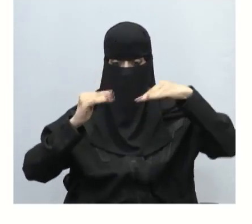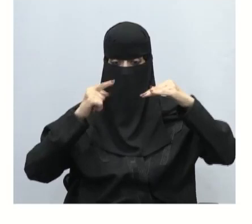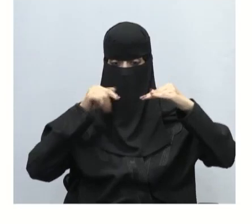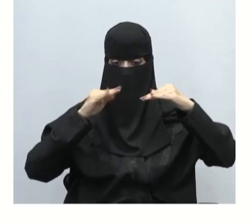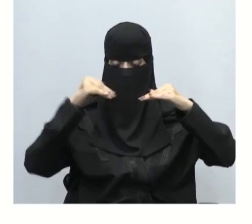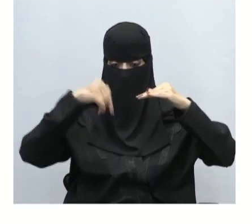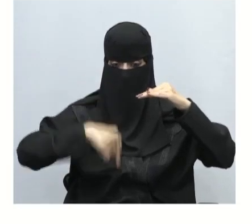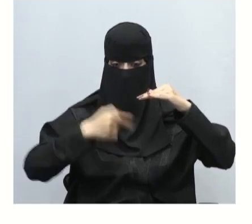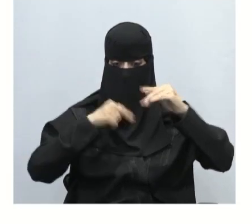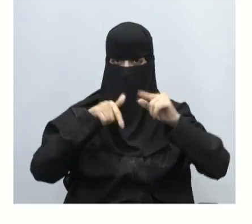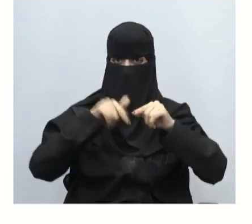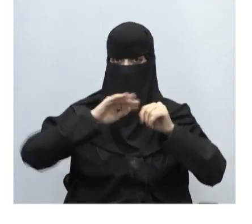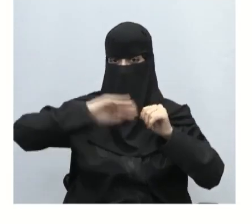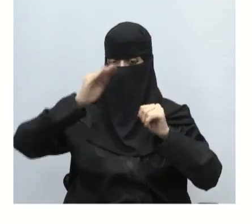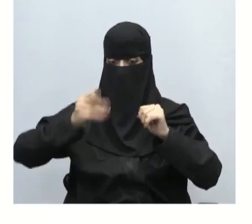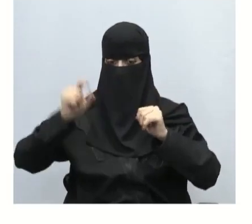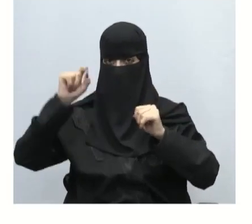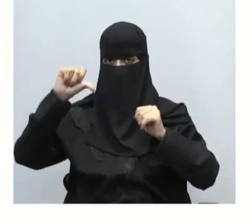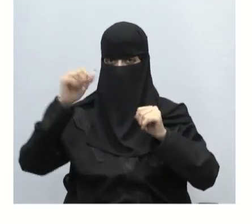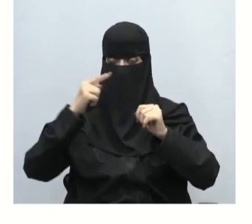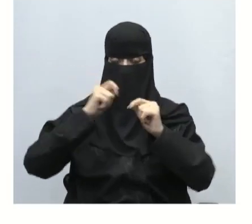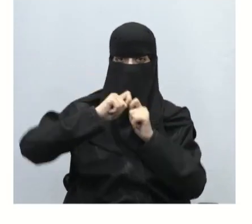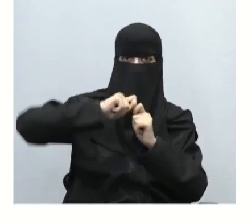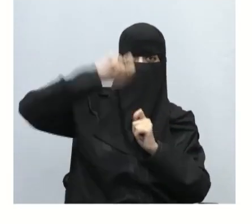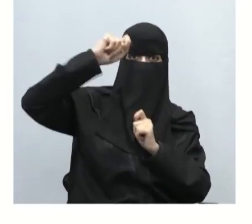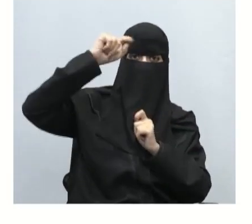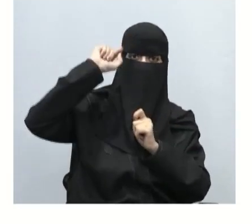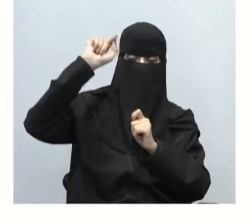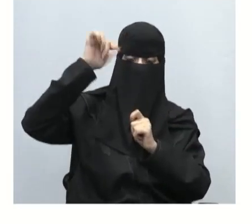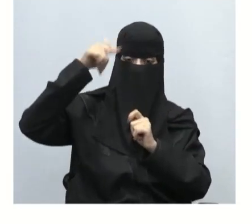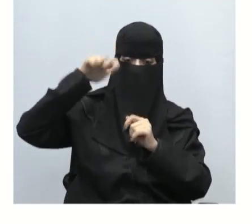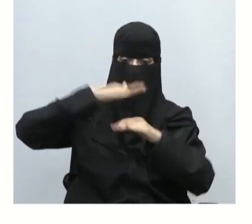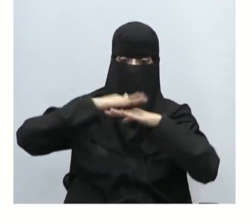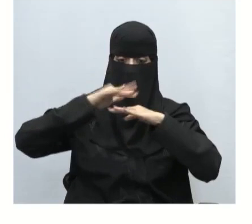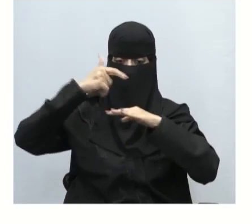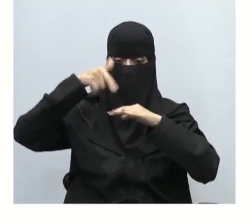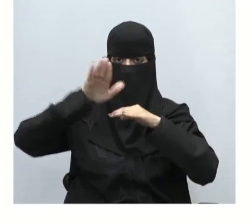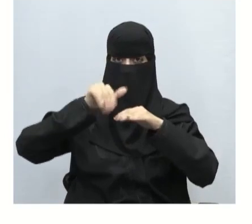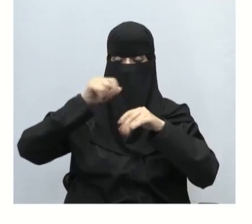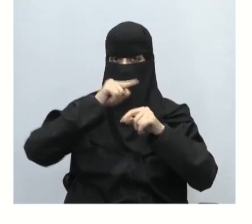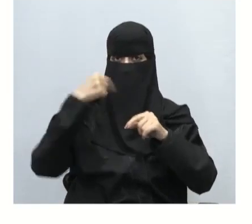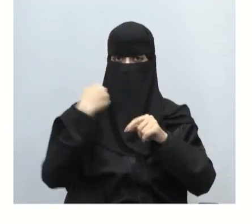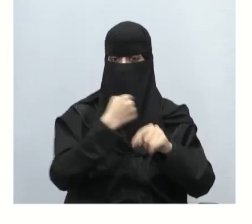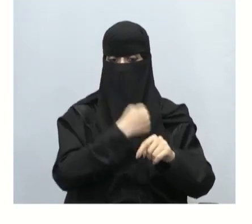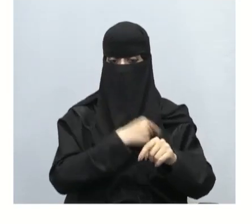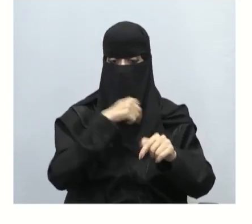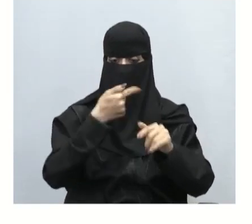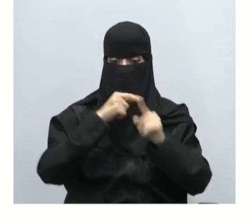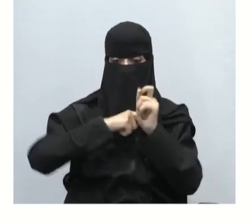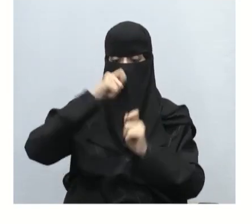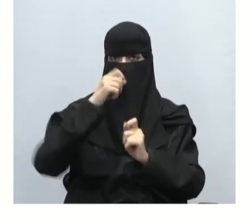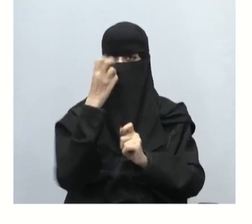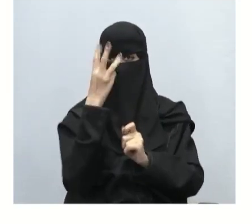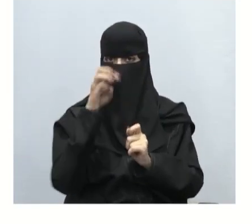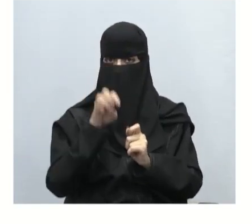اعلى نقطه عن سطح البحر في اليابان ويرتفع 3776 مترا ما الفرق